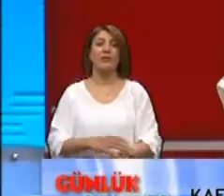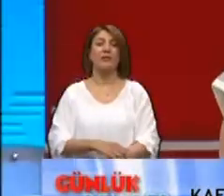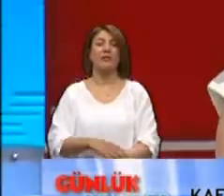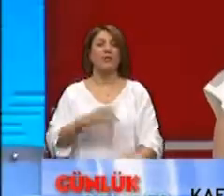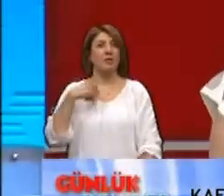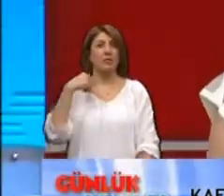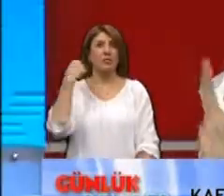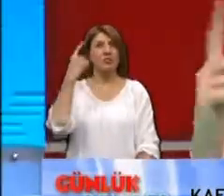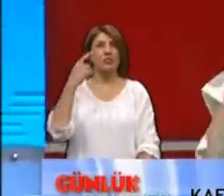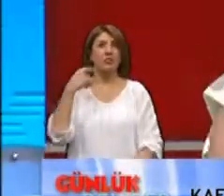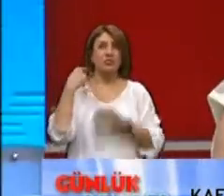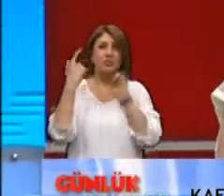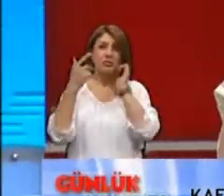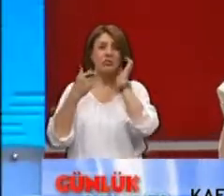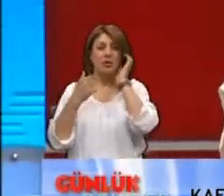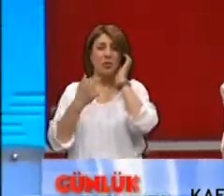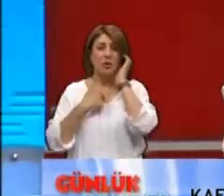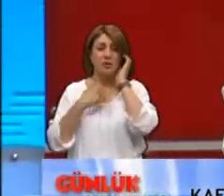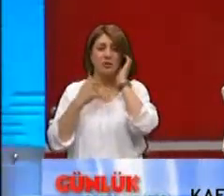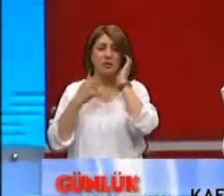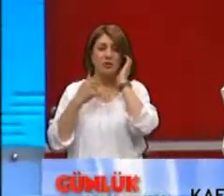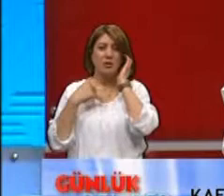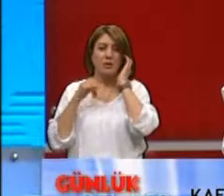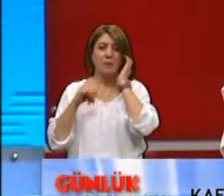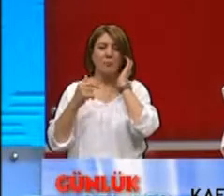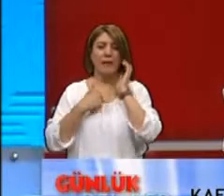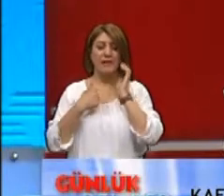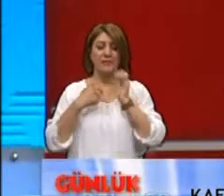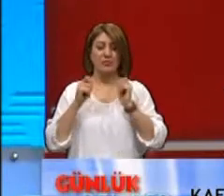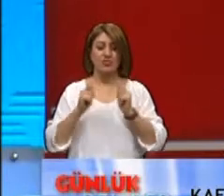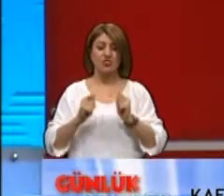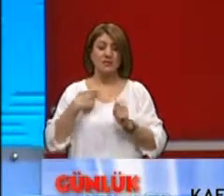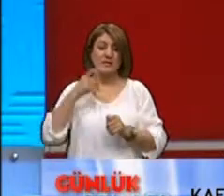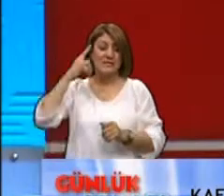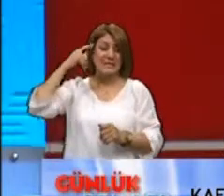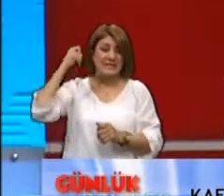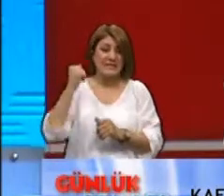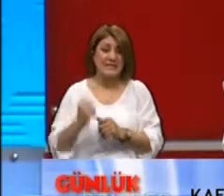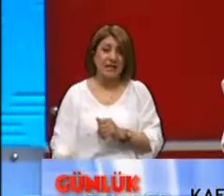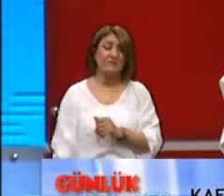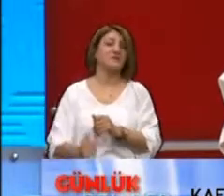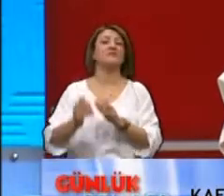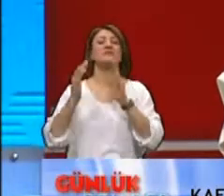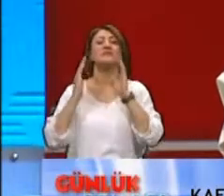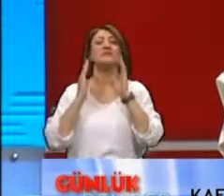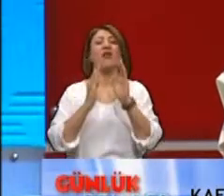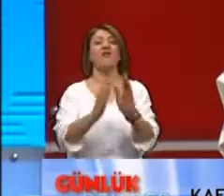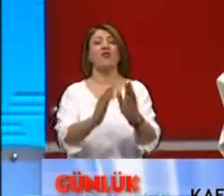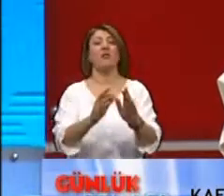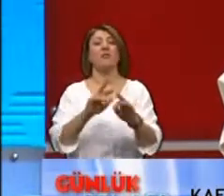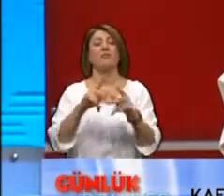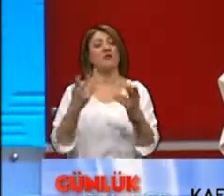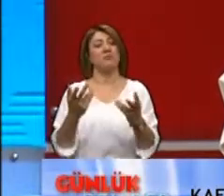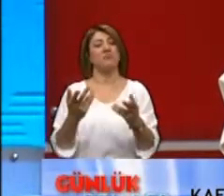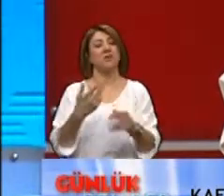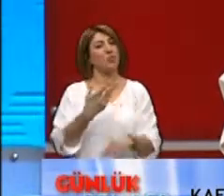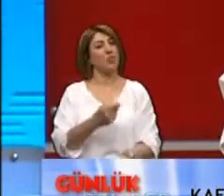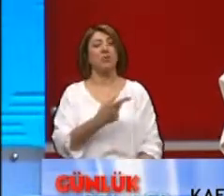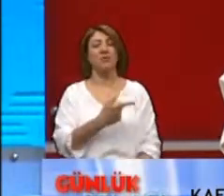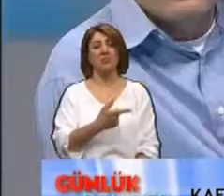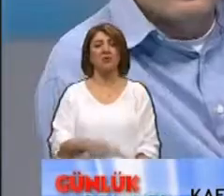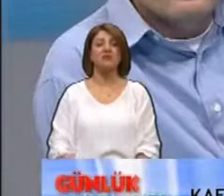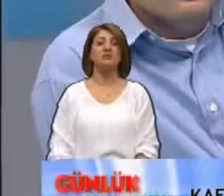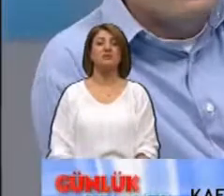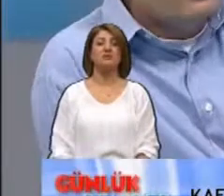Empati yapacağım tamam. Ya. Şey olabilir. Beni durdurmaya çalışıyorlar ama yılmayacağım deyip tabii canım. Maçı tamamlamış olabilir yani. Tabii.